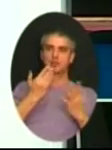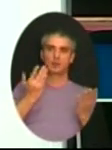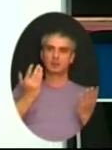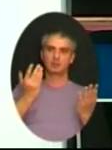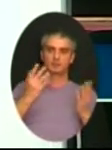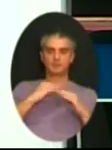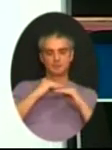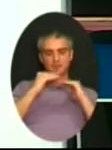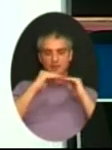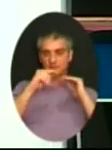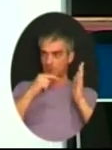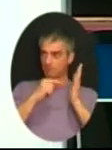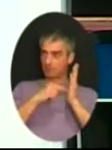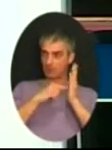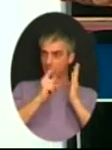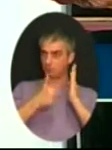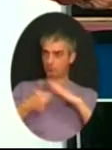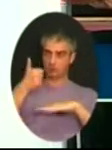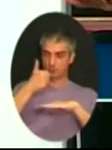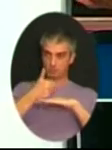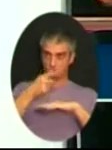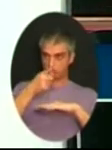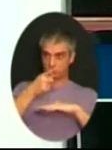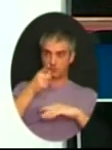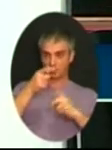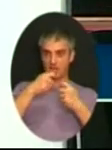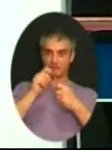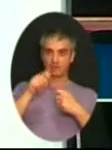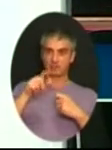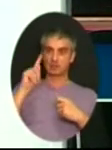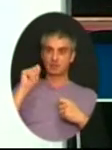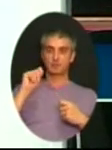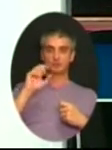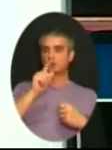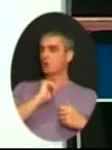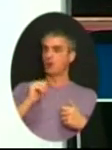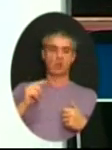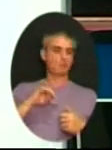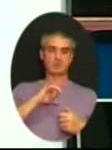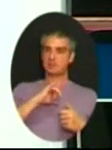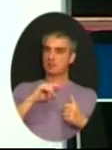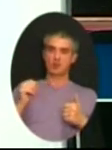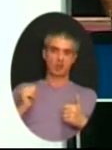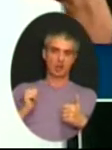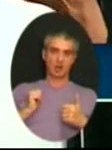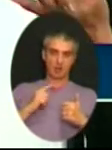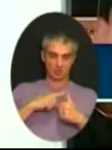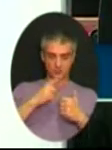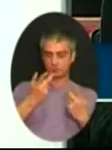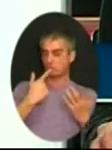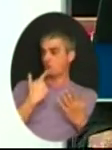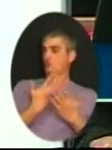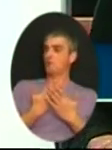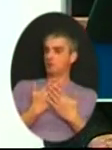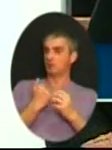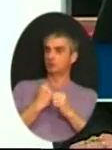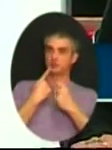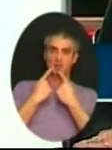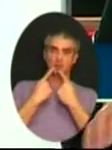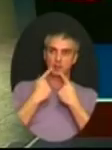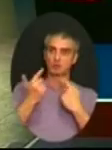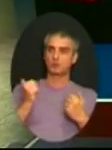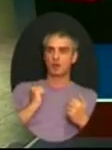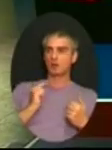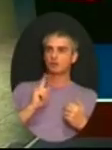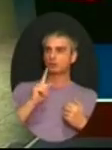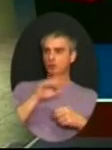על רבדיה. בגלל שמי שעומד את ראש הוועדה הזאת, חברת הכנסת... כי היא לא מתעניינת בחיילות צהל. זה נכון, עובדה שהיא עשתה דיון על חיילות צהל,